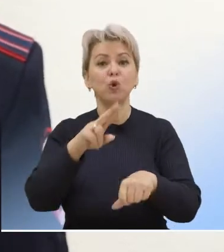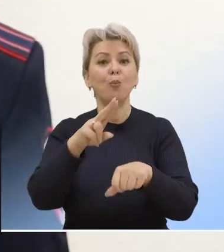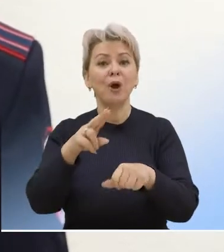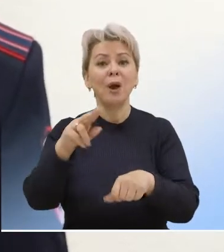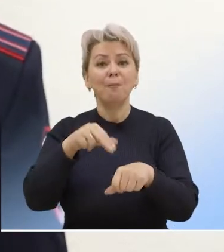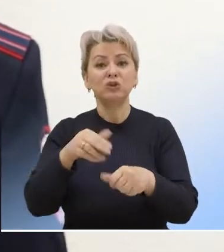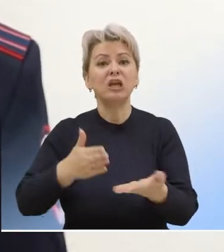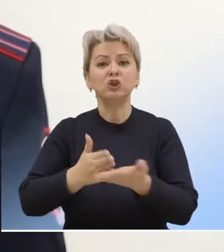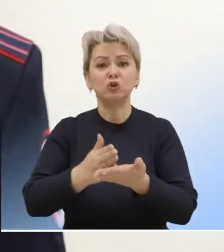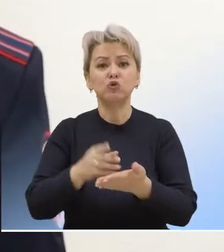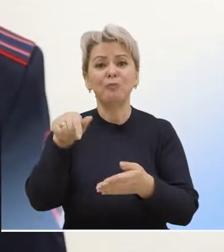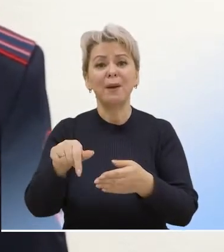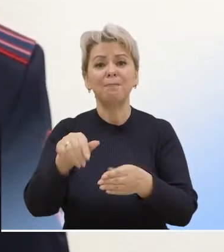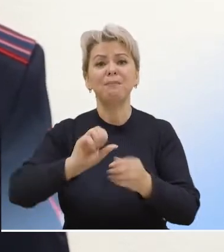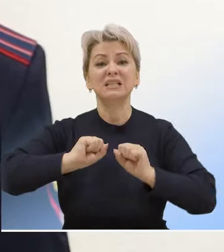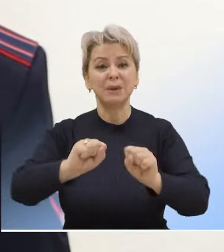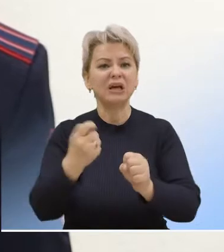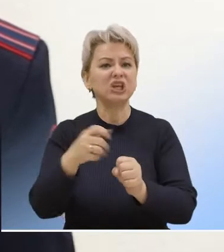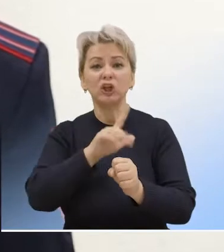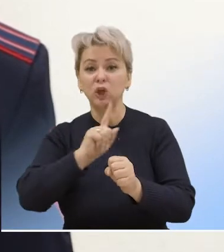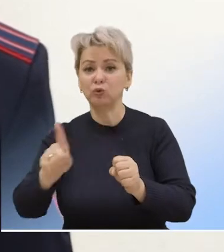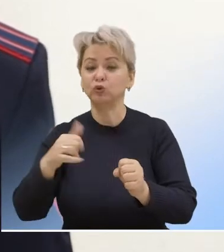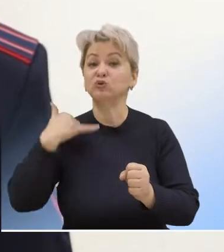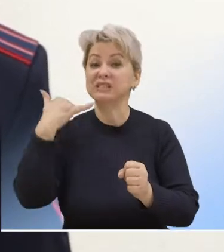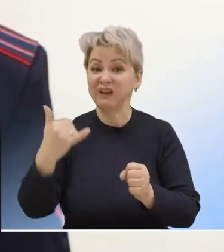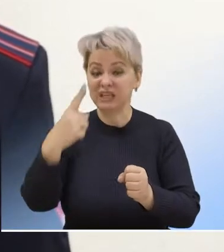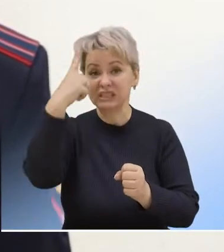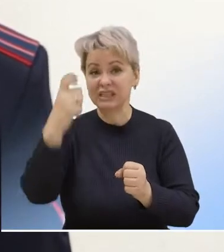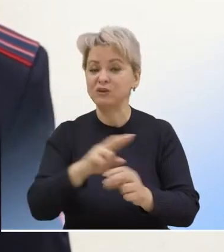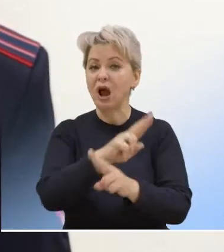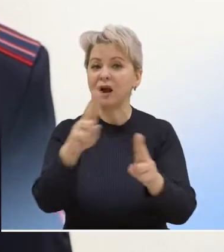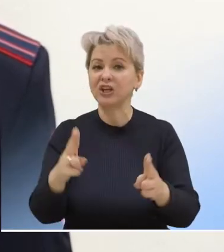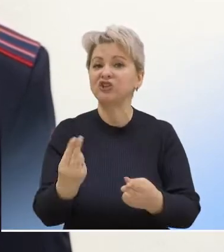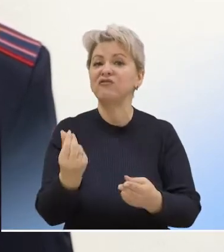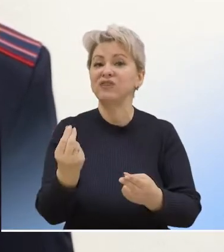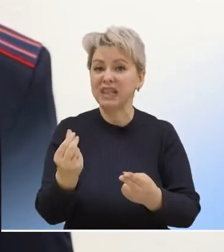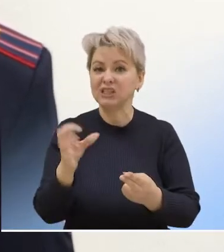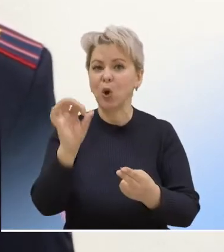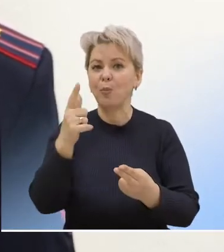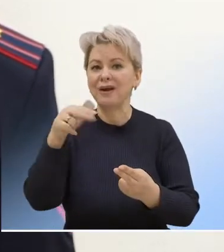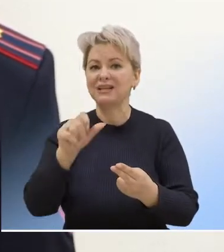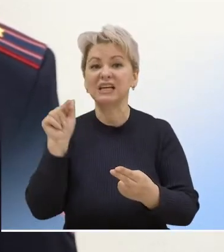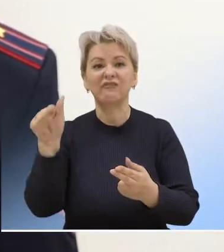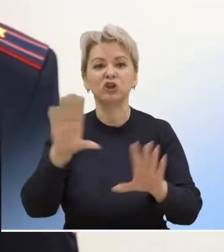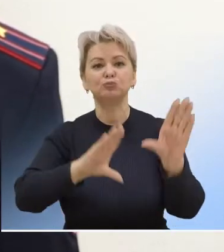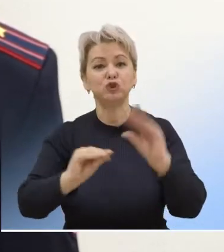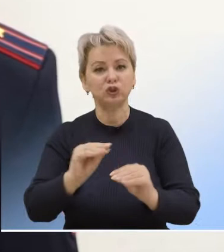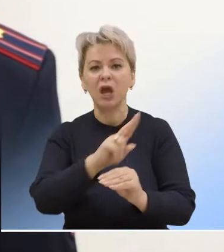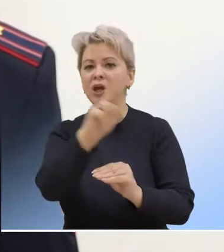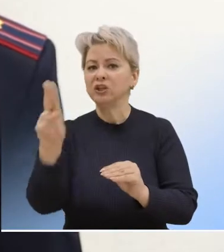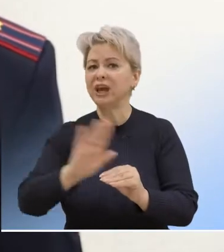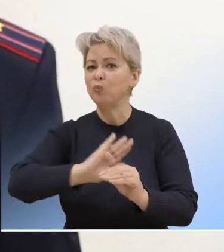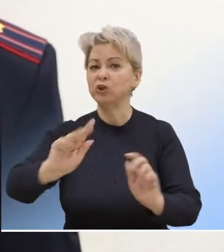Помните, что сотрудники либо служба безопасности банков никогда не будут звонить вам и сообщать о каких-либо финансовых операциях по вашим